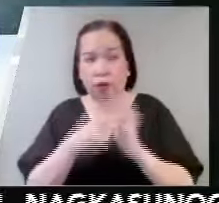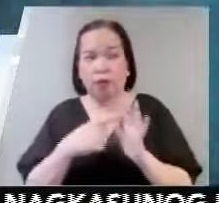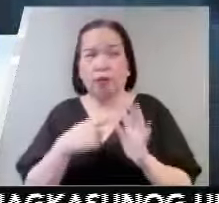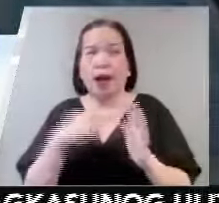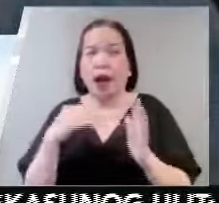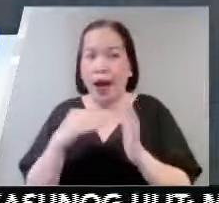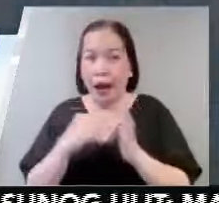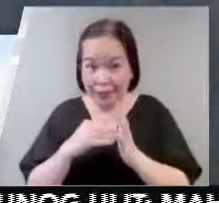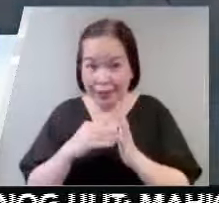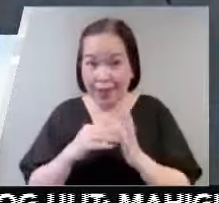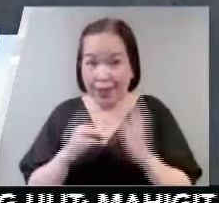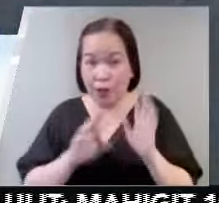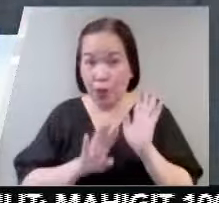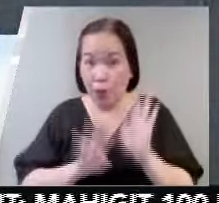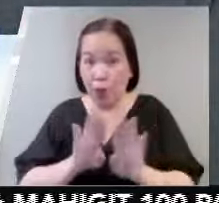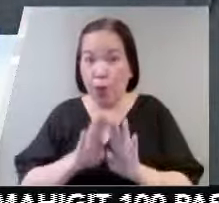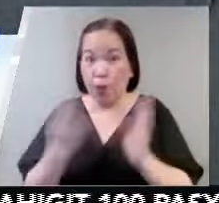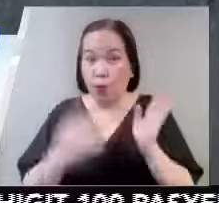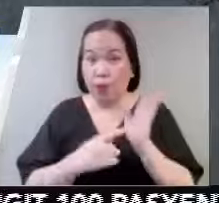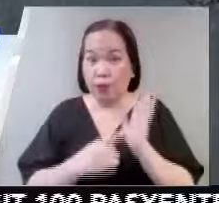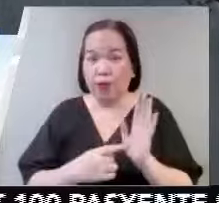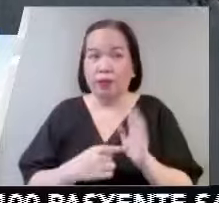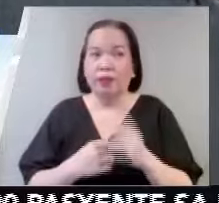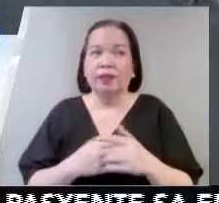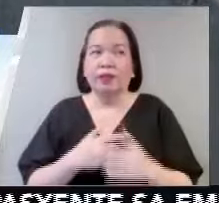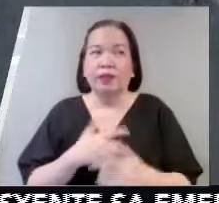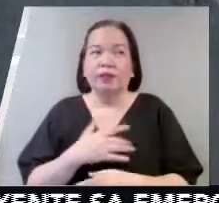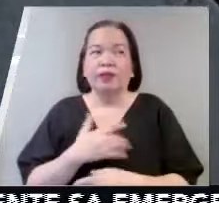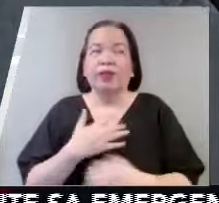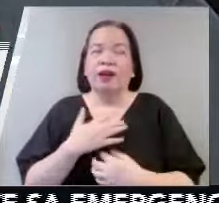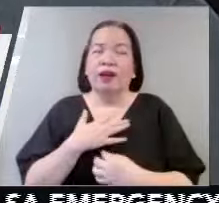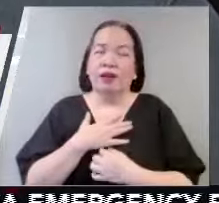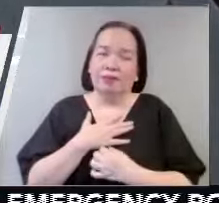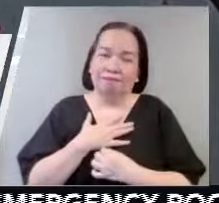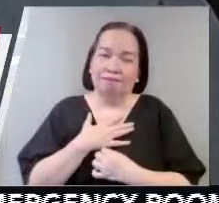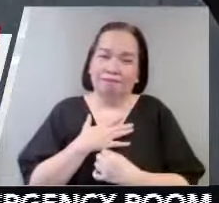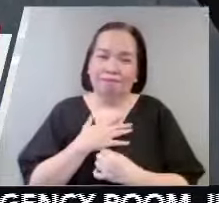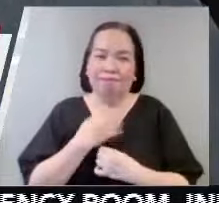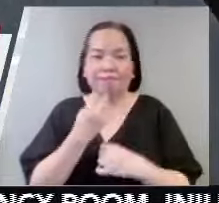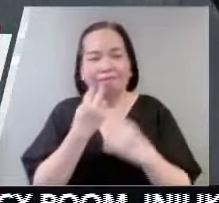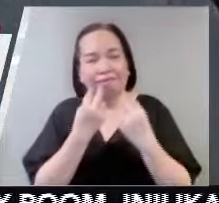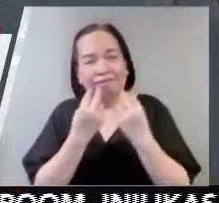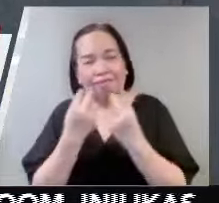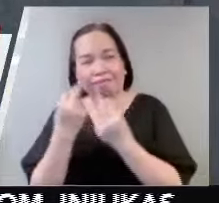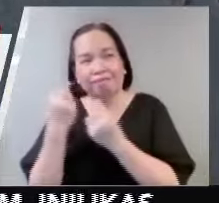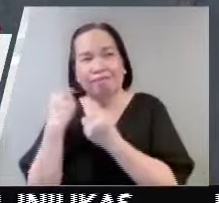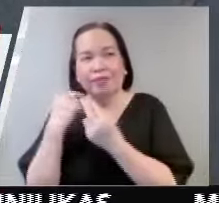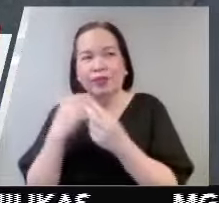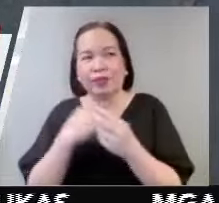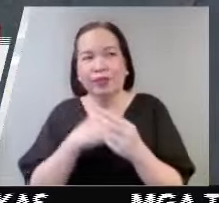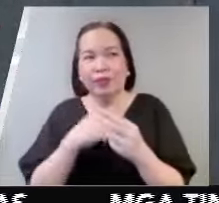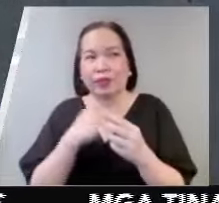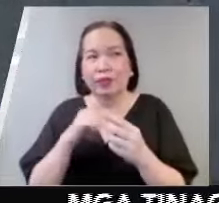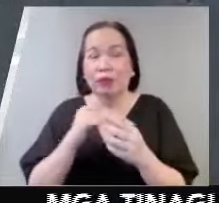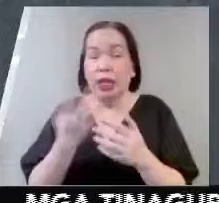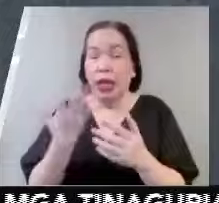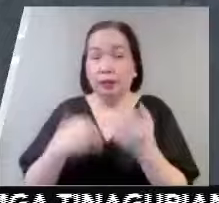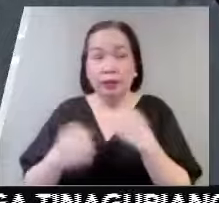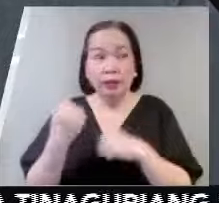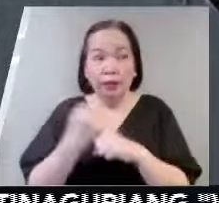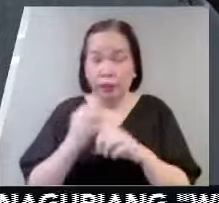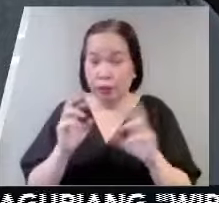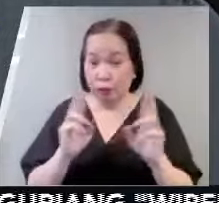serye. Parang medyo nagkaroon ako ng nostalgia. Kasi ito yung pakiramdam last year nung ipapalabas